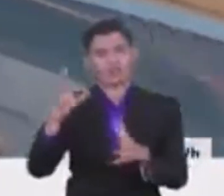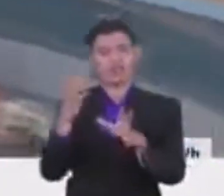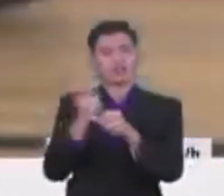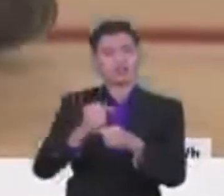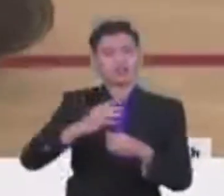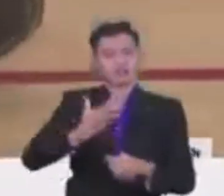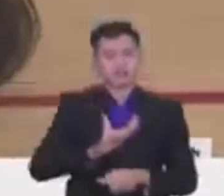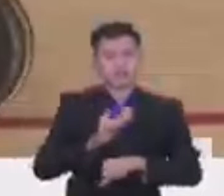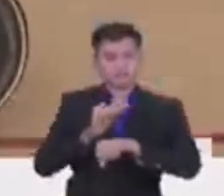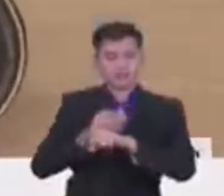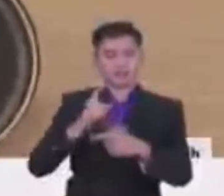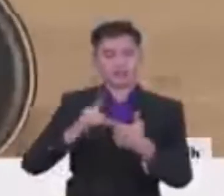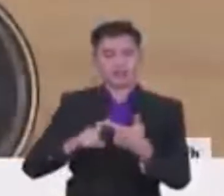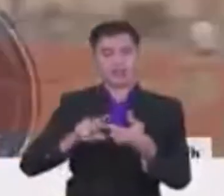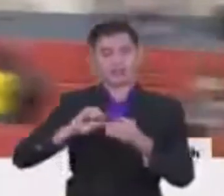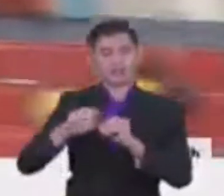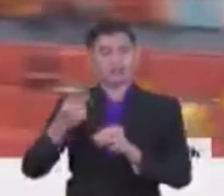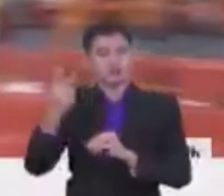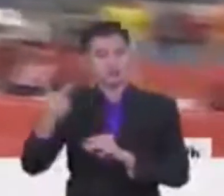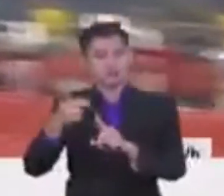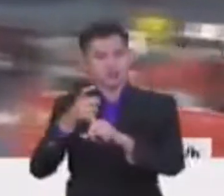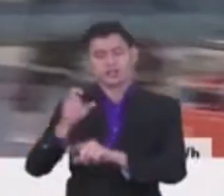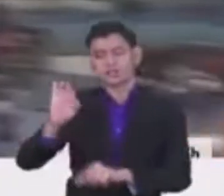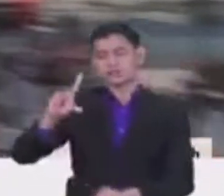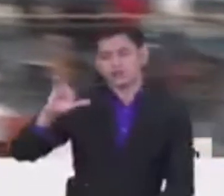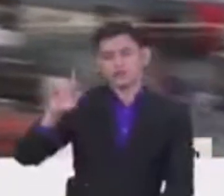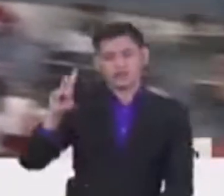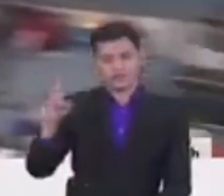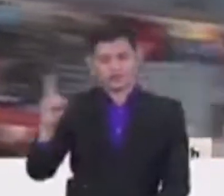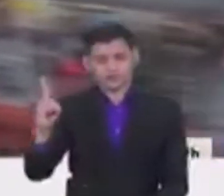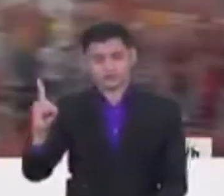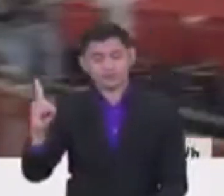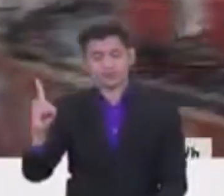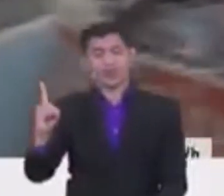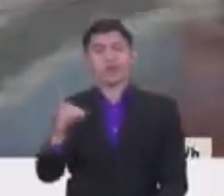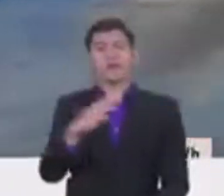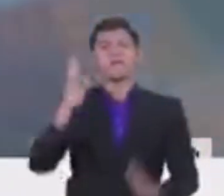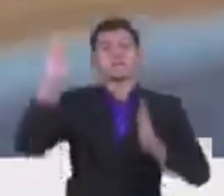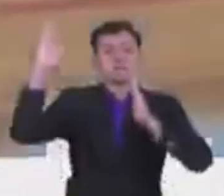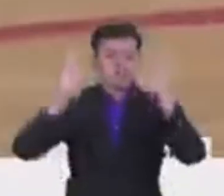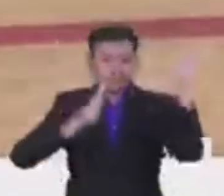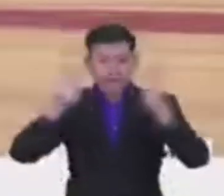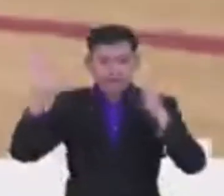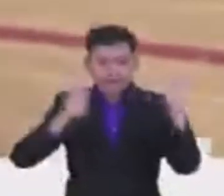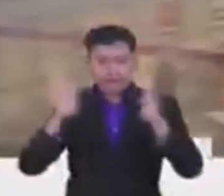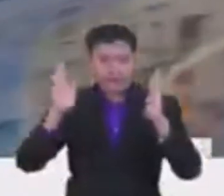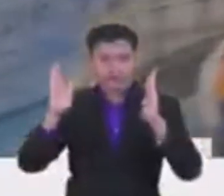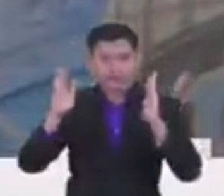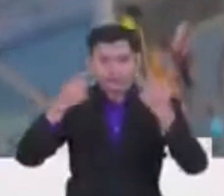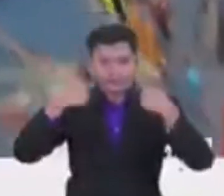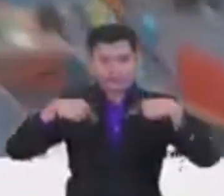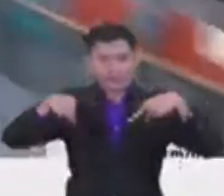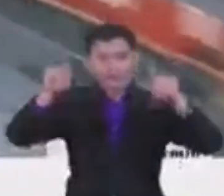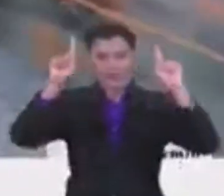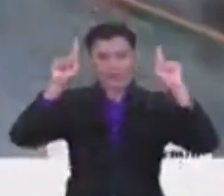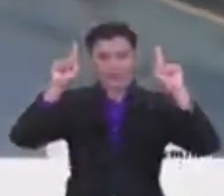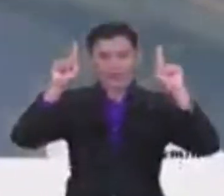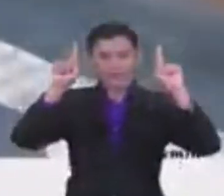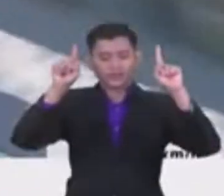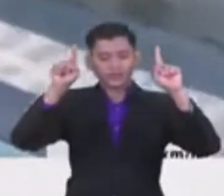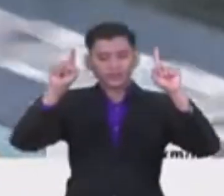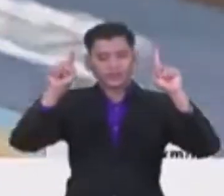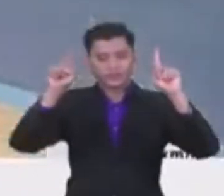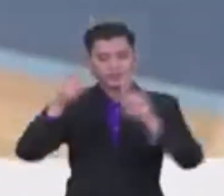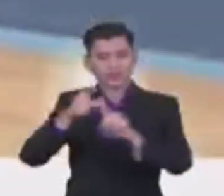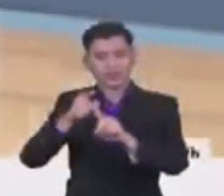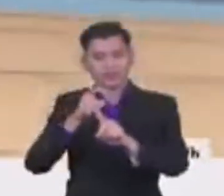dan pingat perak menjadi milik pelumba Scotland jackin kali terakhir Malaysia menaiki podium bagi acara itu adalah melalui jaguh trek